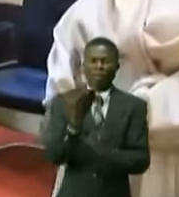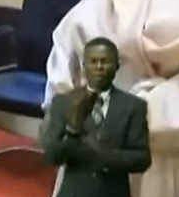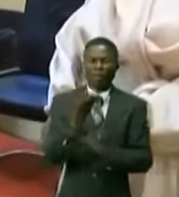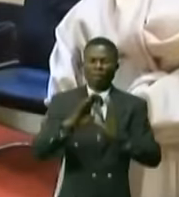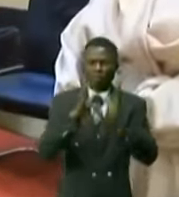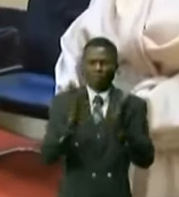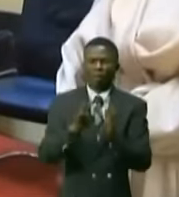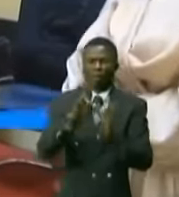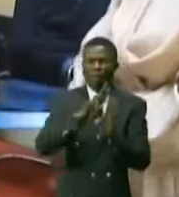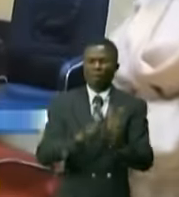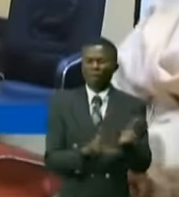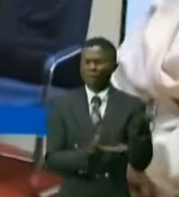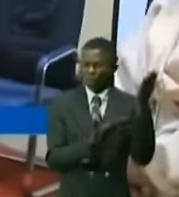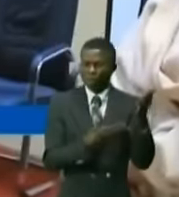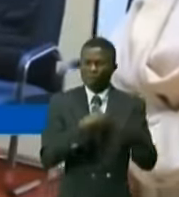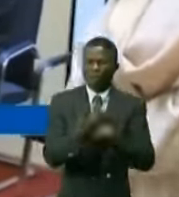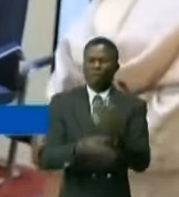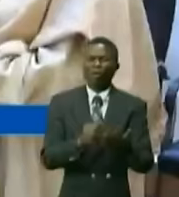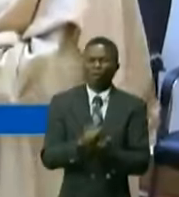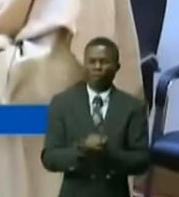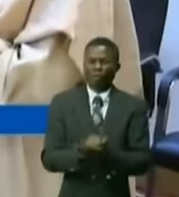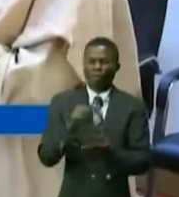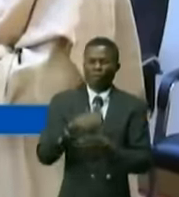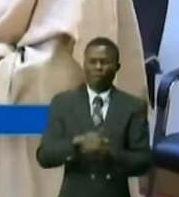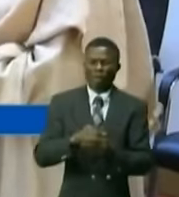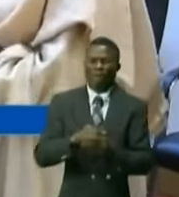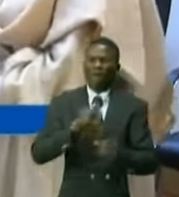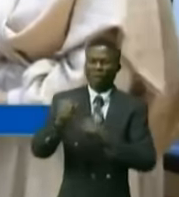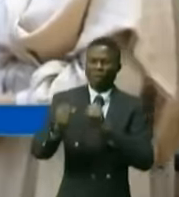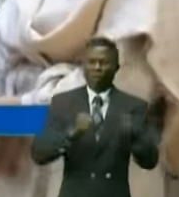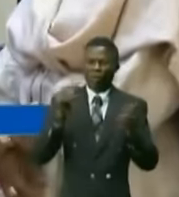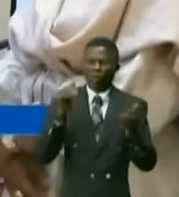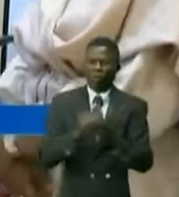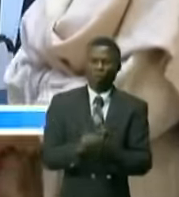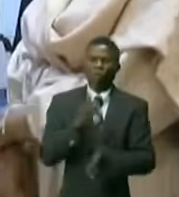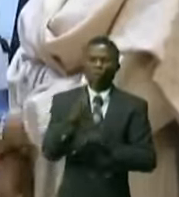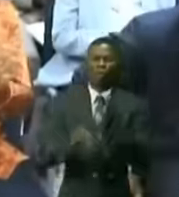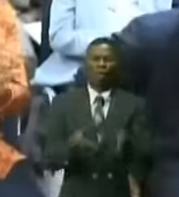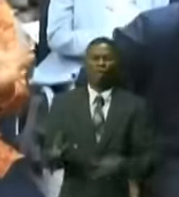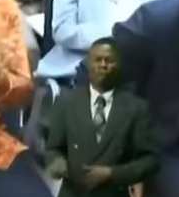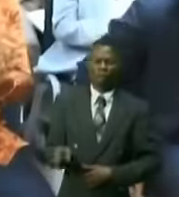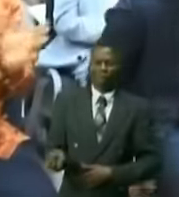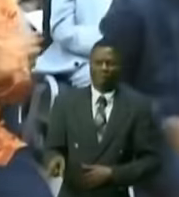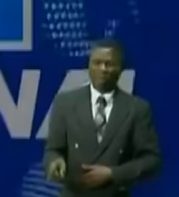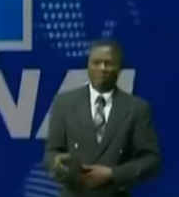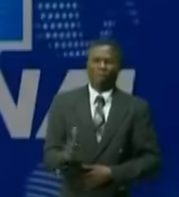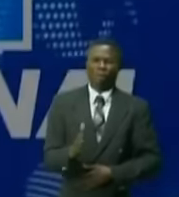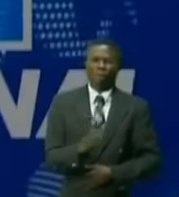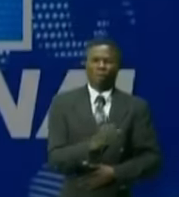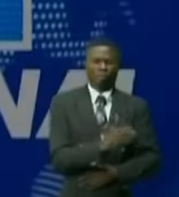le rôle important qu'ils sont appelés à jouer dans ce combat contre le blanchiment du capitaux.